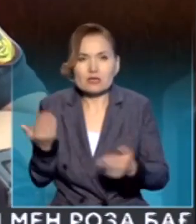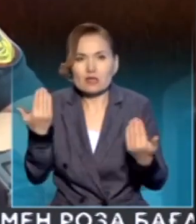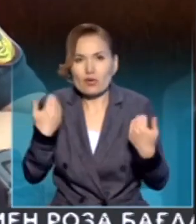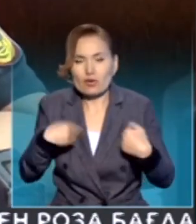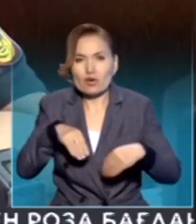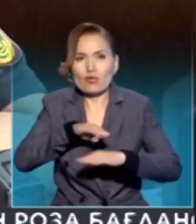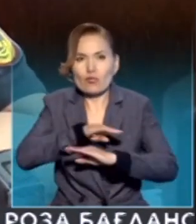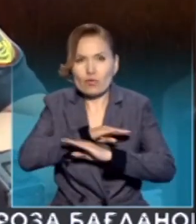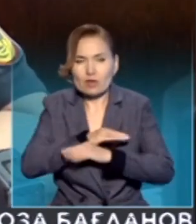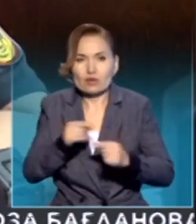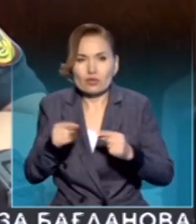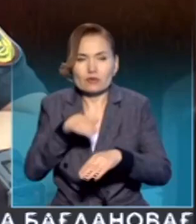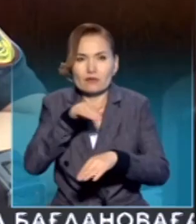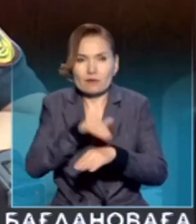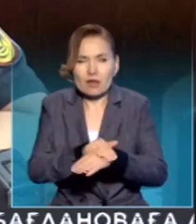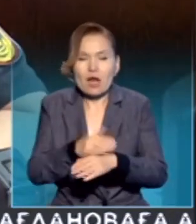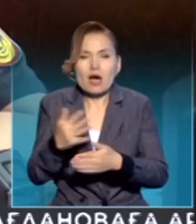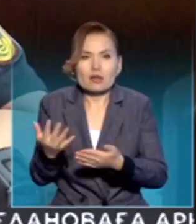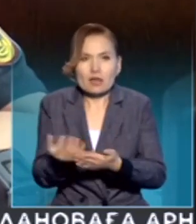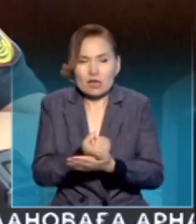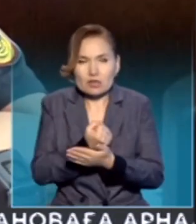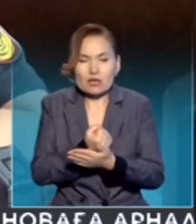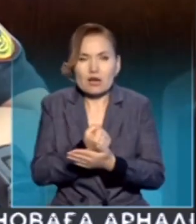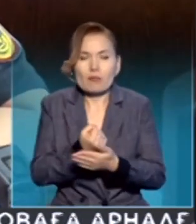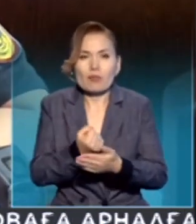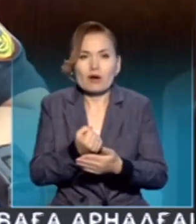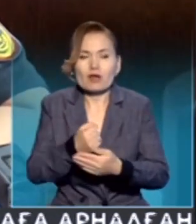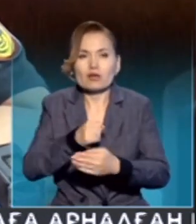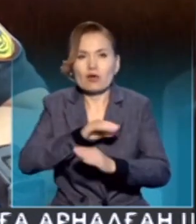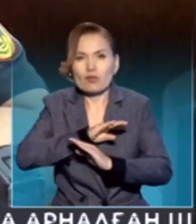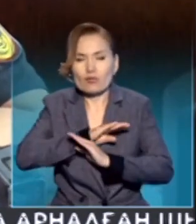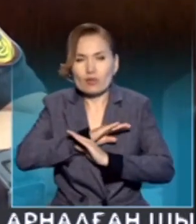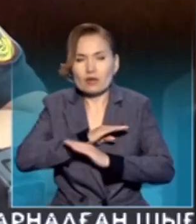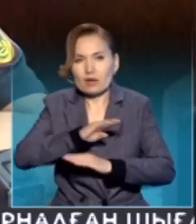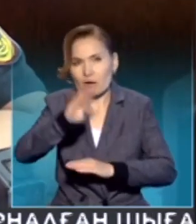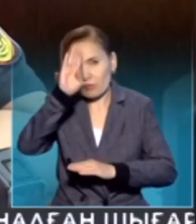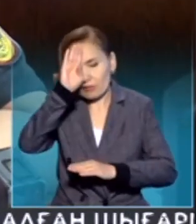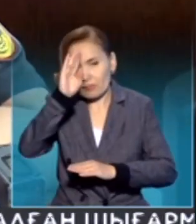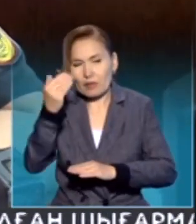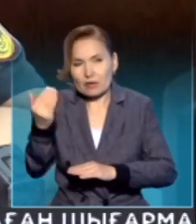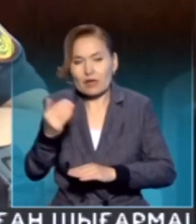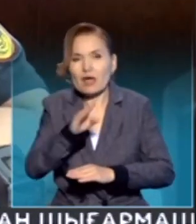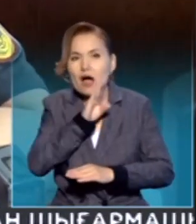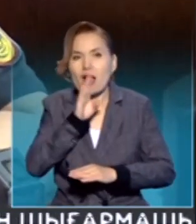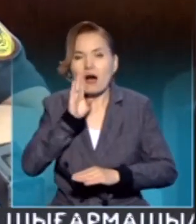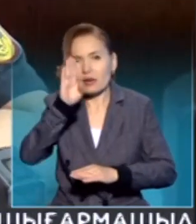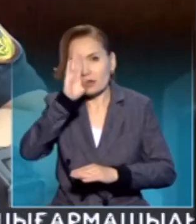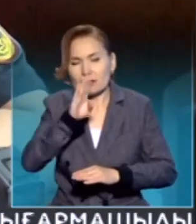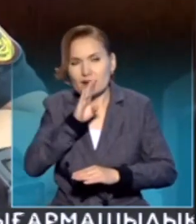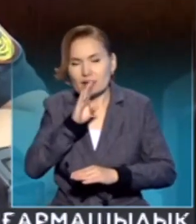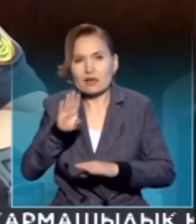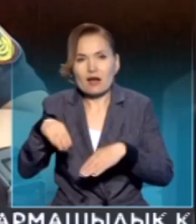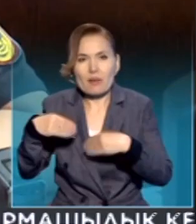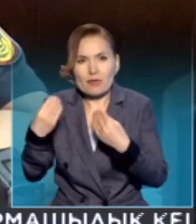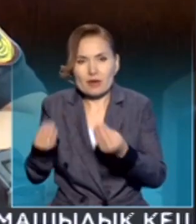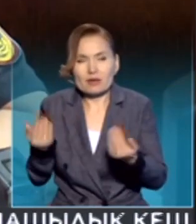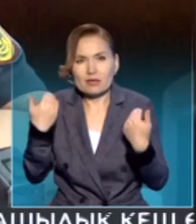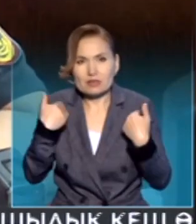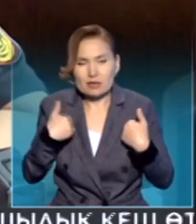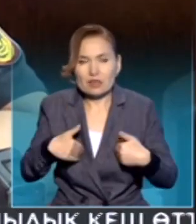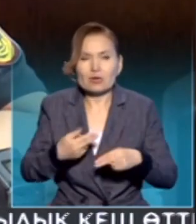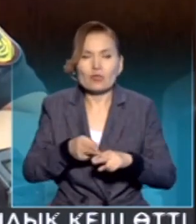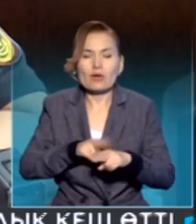кейін сол жерде ата-анасына табысталып, ары қарай қазіргі таңдағы жағдай Қаратау ауданының